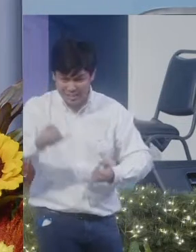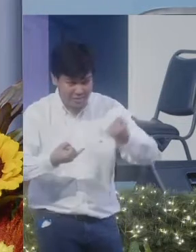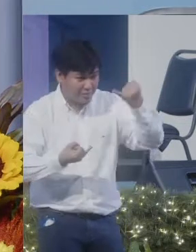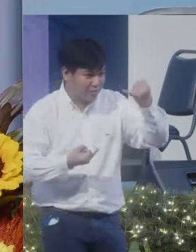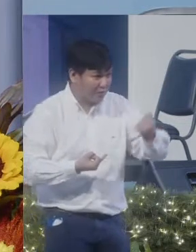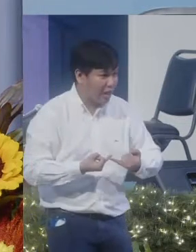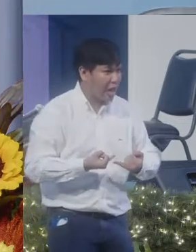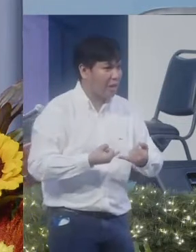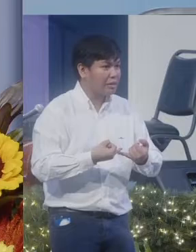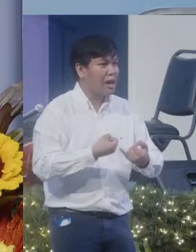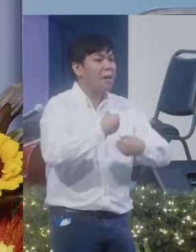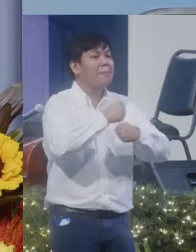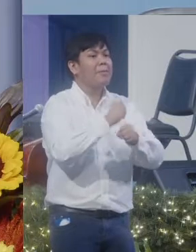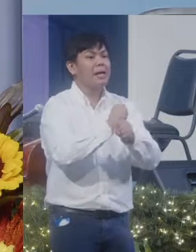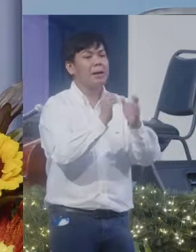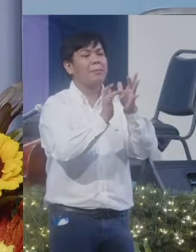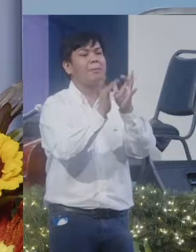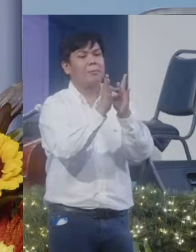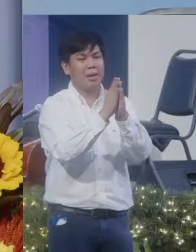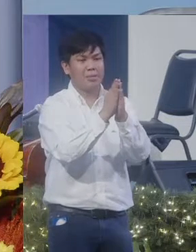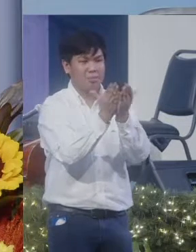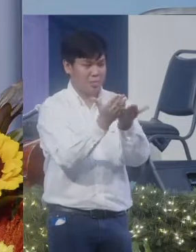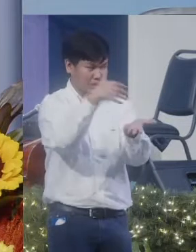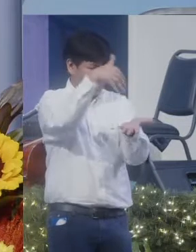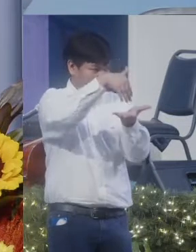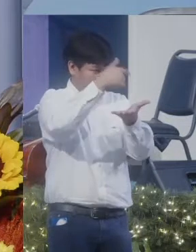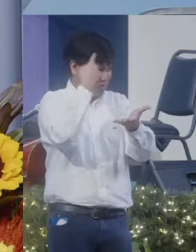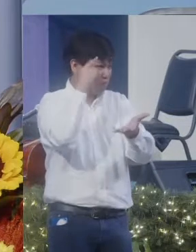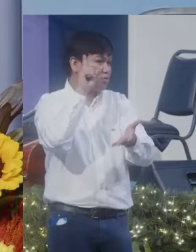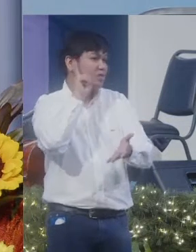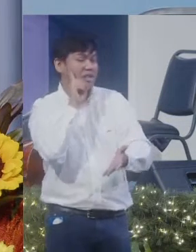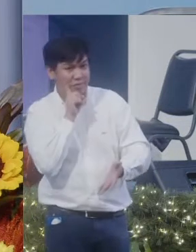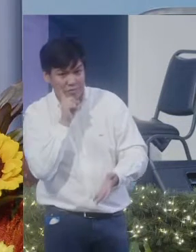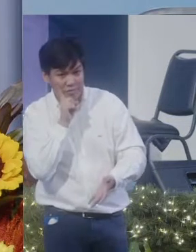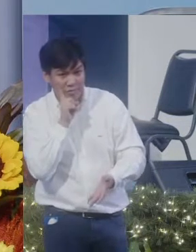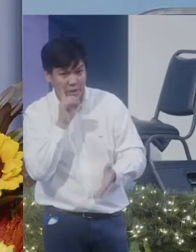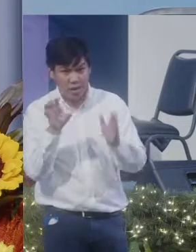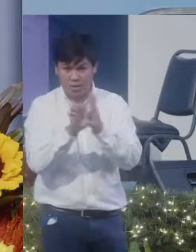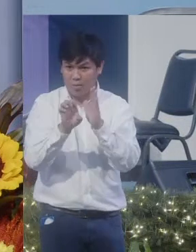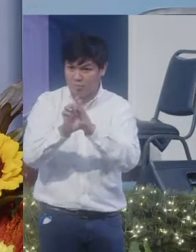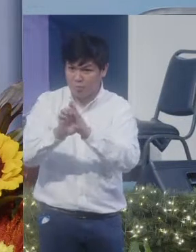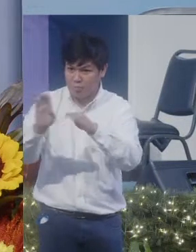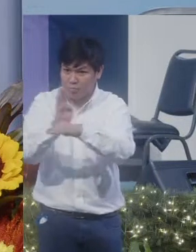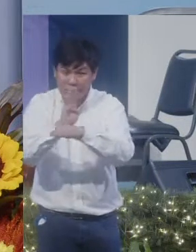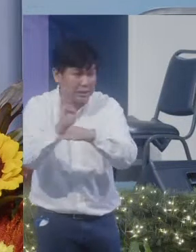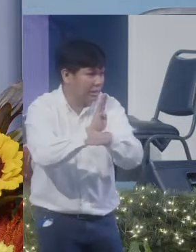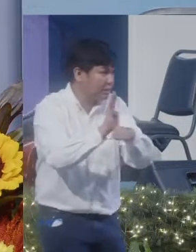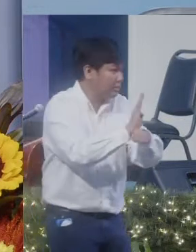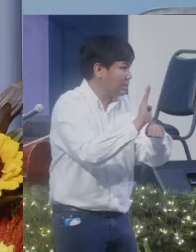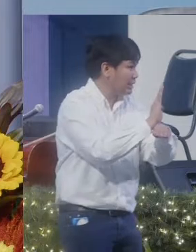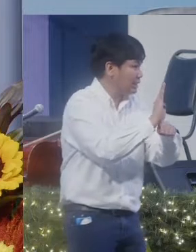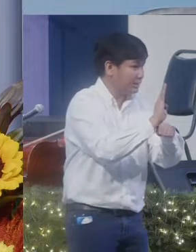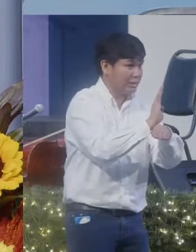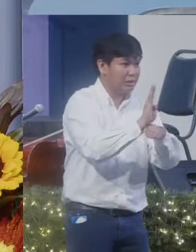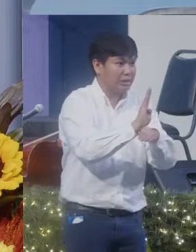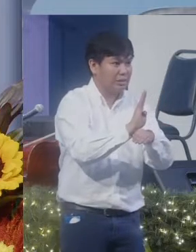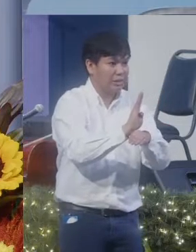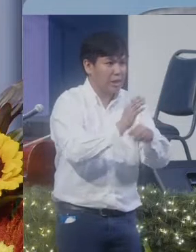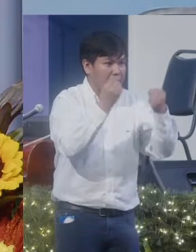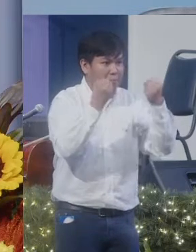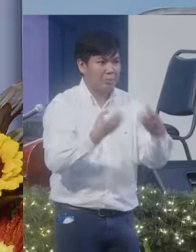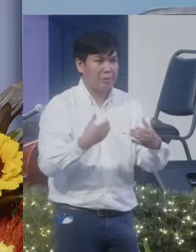place ng isang growth group. Marahil meron kayong negosyo na kung saan meron kayong mga